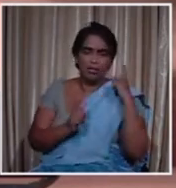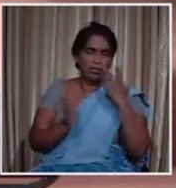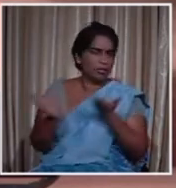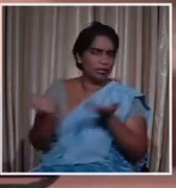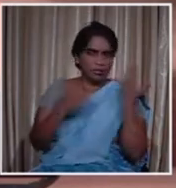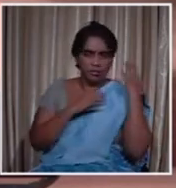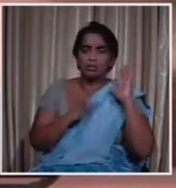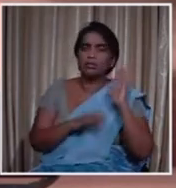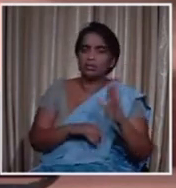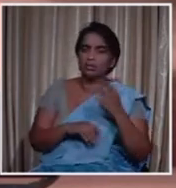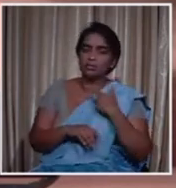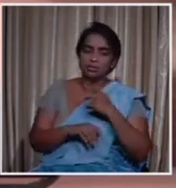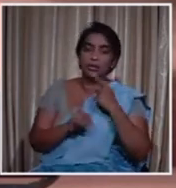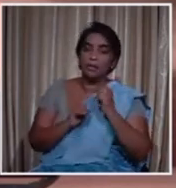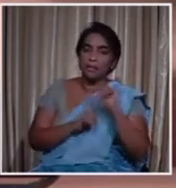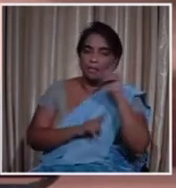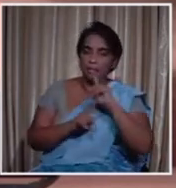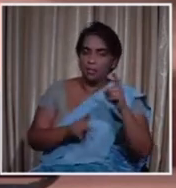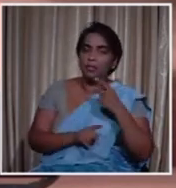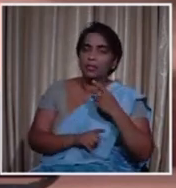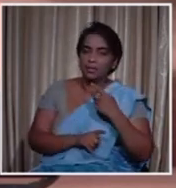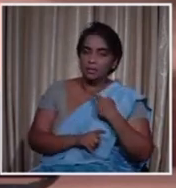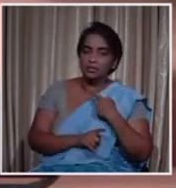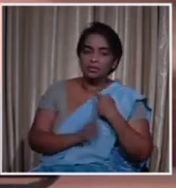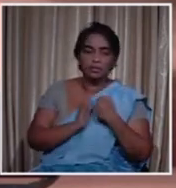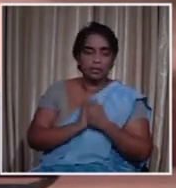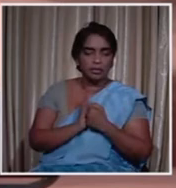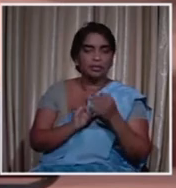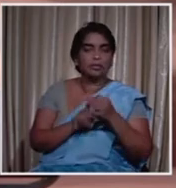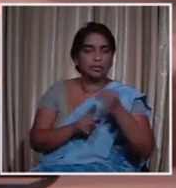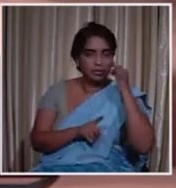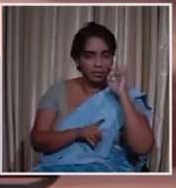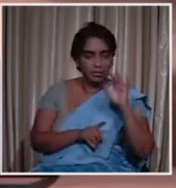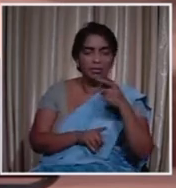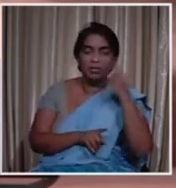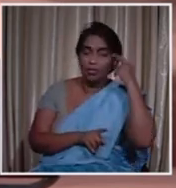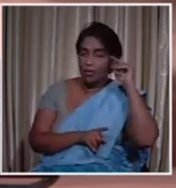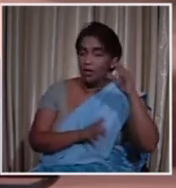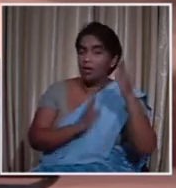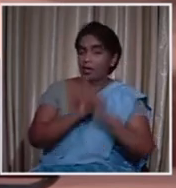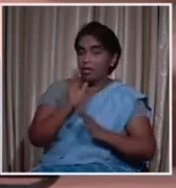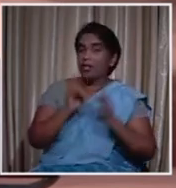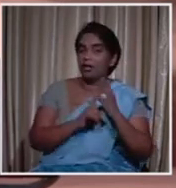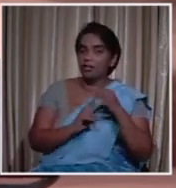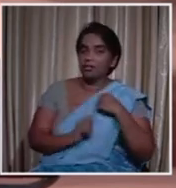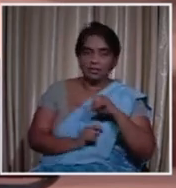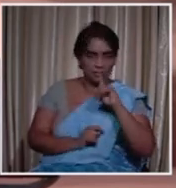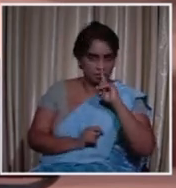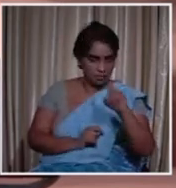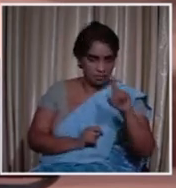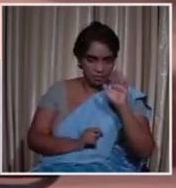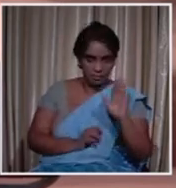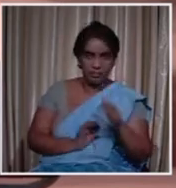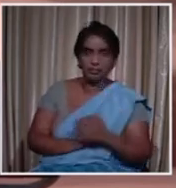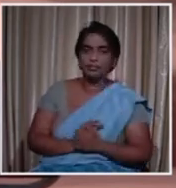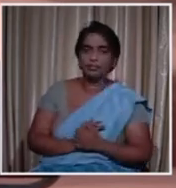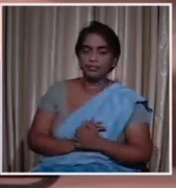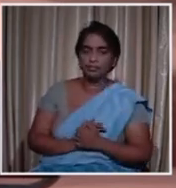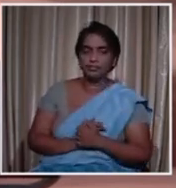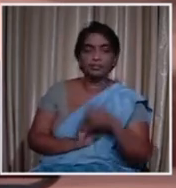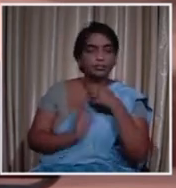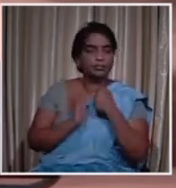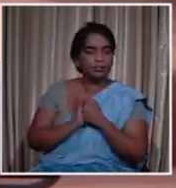உயர்ந்த சபையினூடாக இந்த நாட்டின் ஜனாதிபதியையும் சம்பந்தப்பட்ட அமைச்சரையும் நான் இந்த இடத்திலே கேட்டுக் கொள்கின்றேன். கௌரவ பிரதி சபாநாயகர்